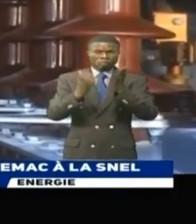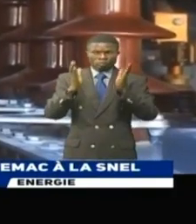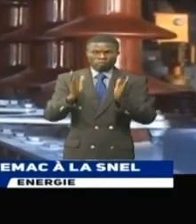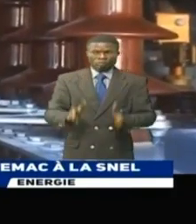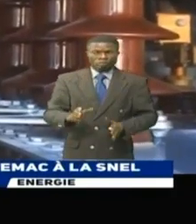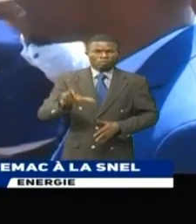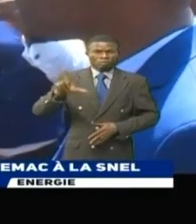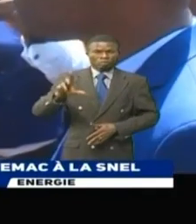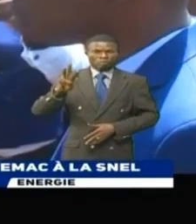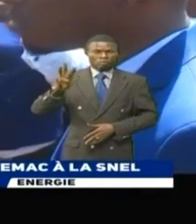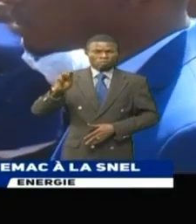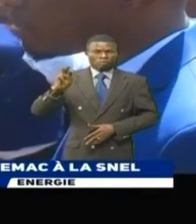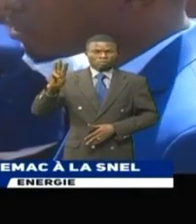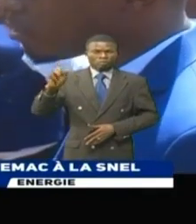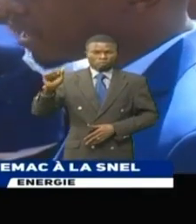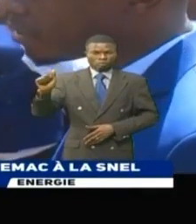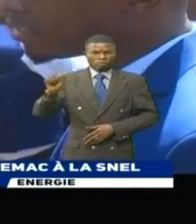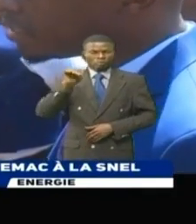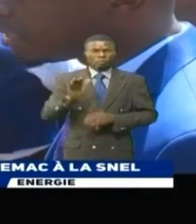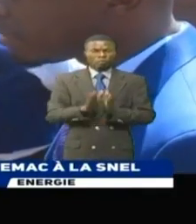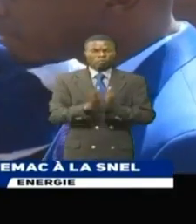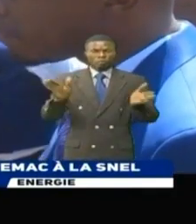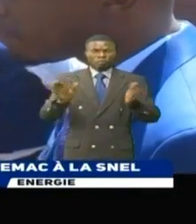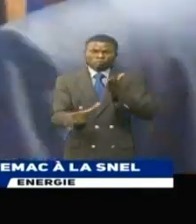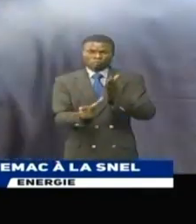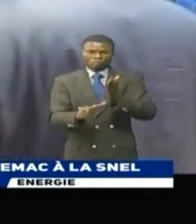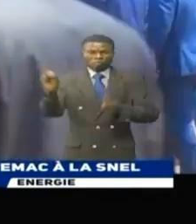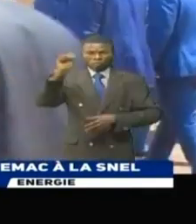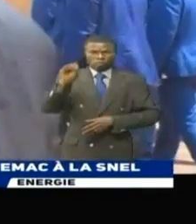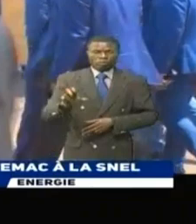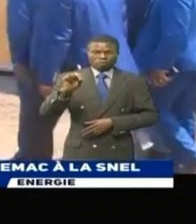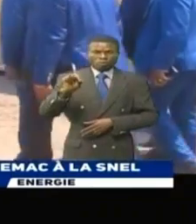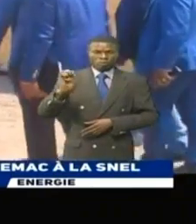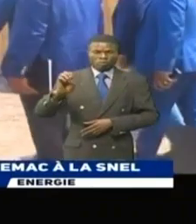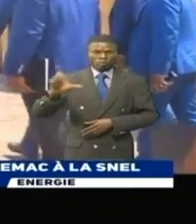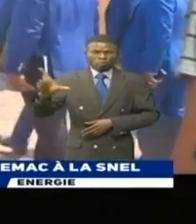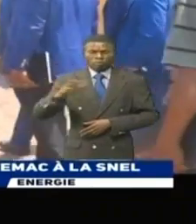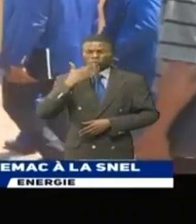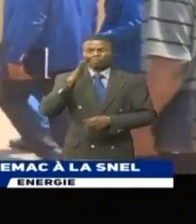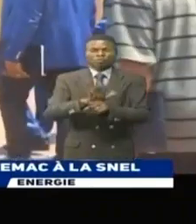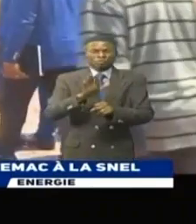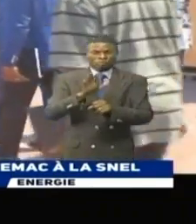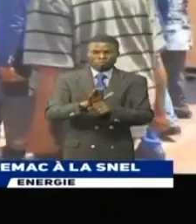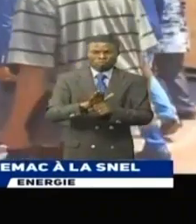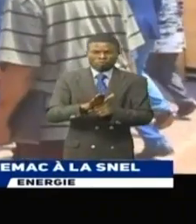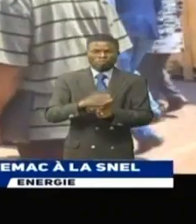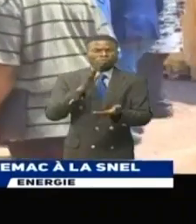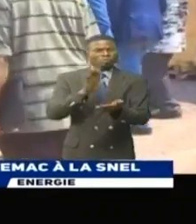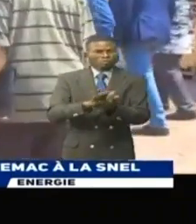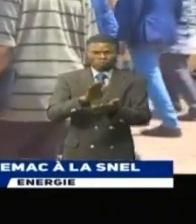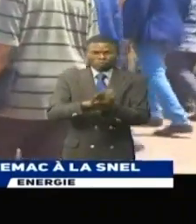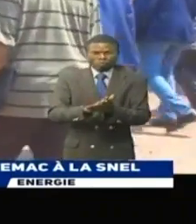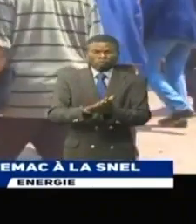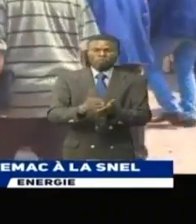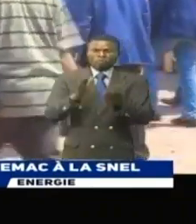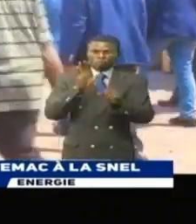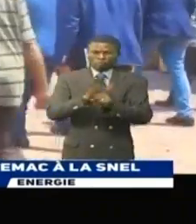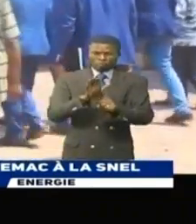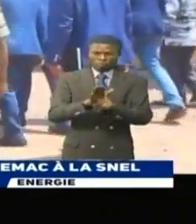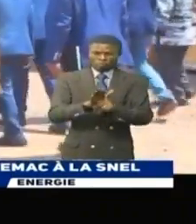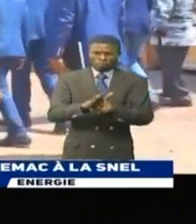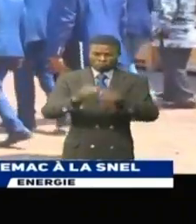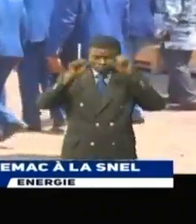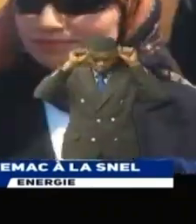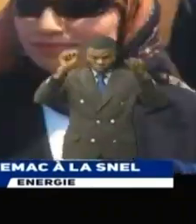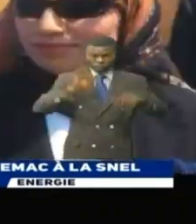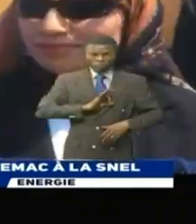Mouba Teddy, directeur général adjoint de SNEL-SA, se félicite de ce lot. Nous tâcherons à remercier vivement le chef